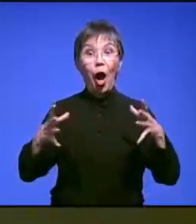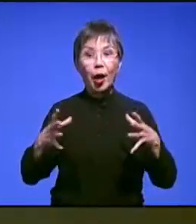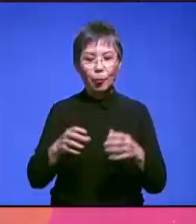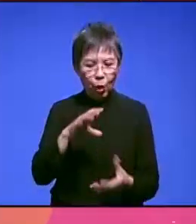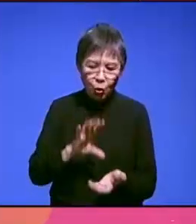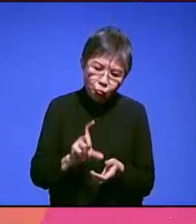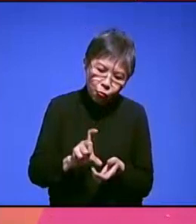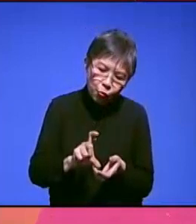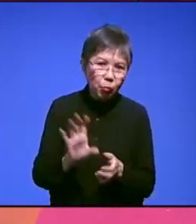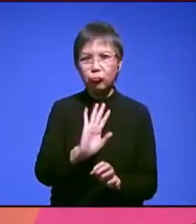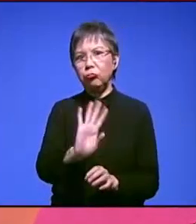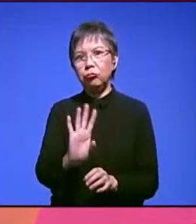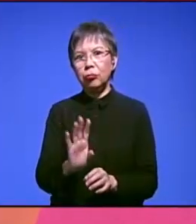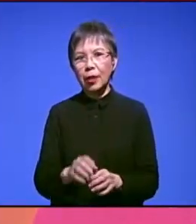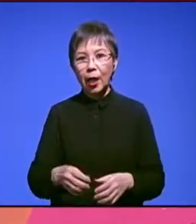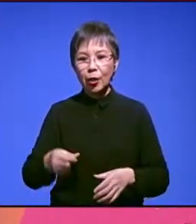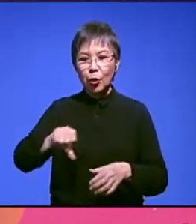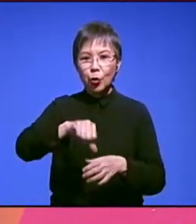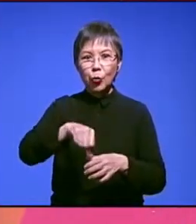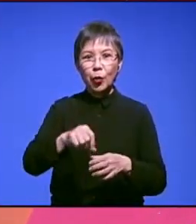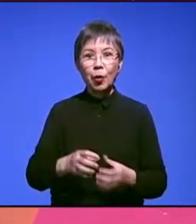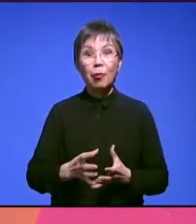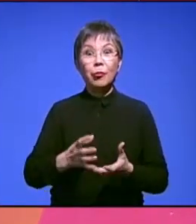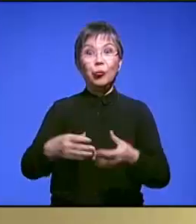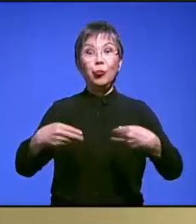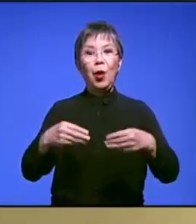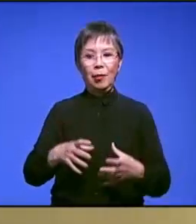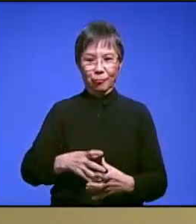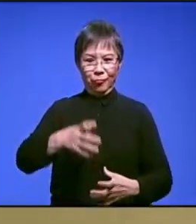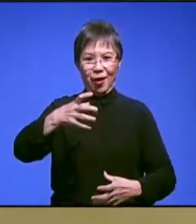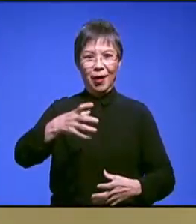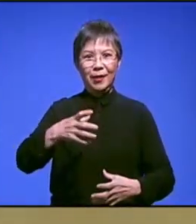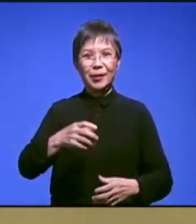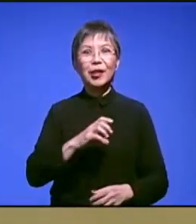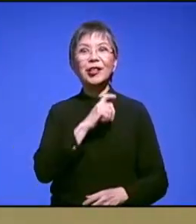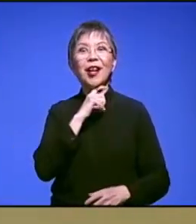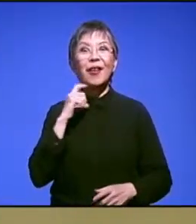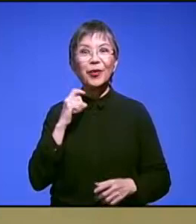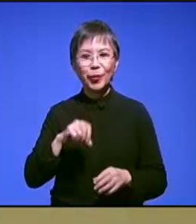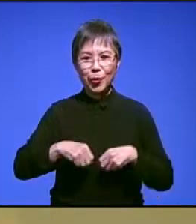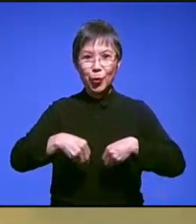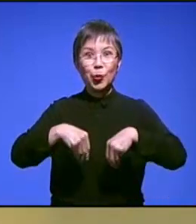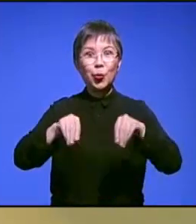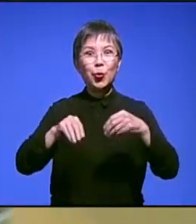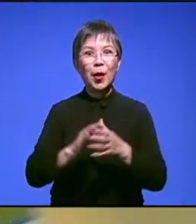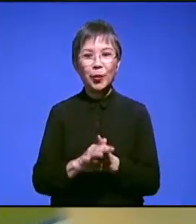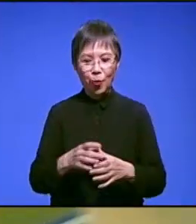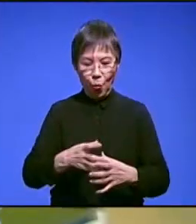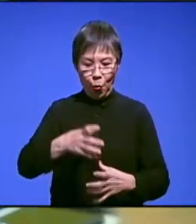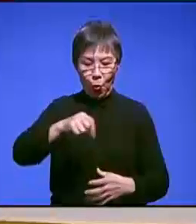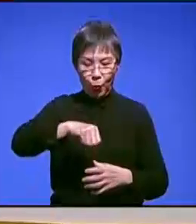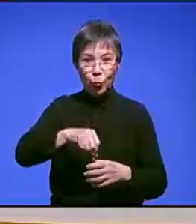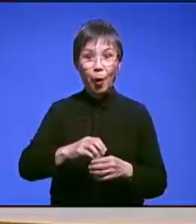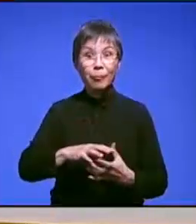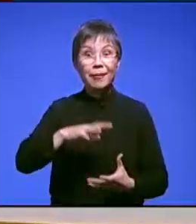bukan lagi dalam kemasan gelas. Sejak diberlakukan PSBB, kedai-kedai kopi mulai menjual kopinya dalam jumlah besar.